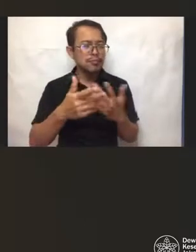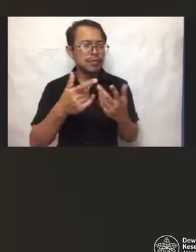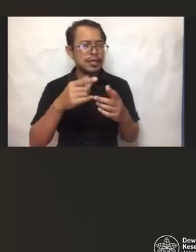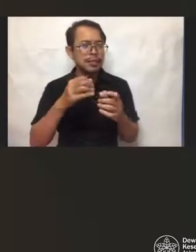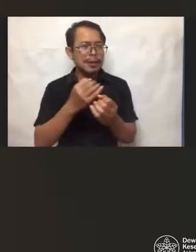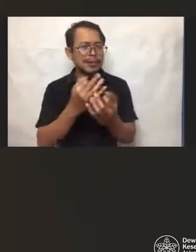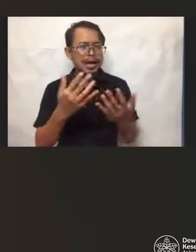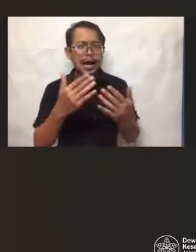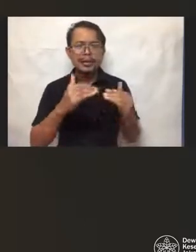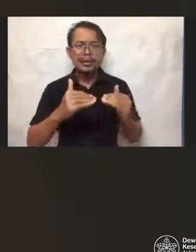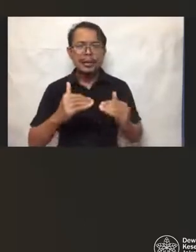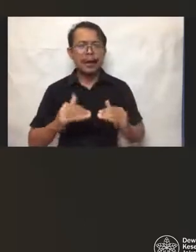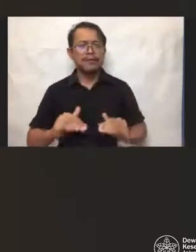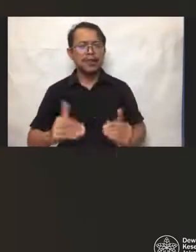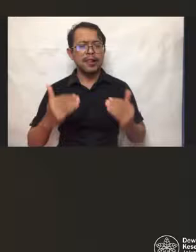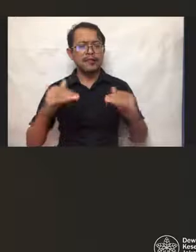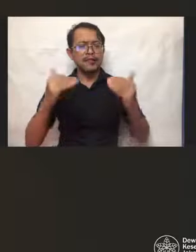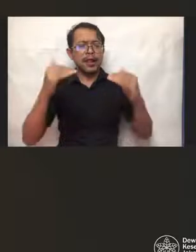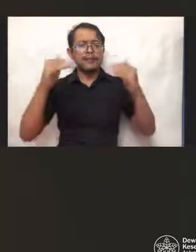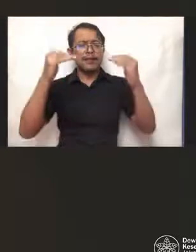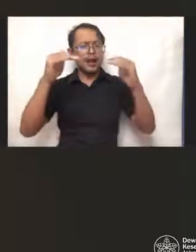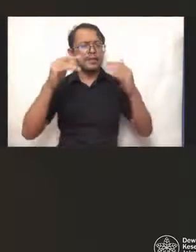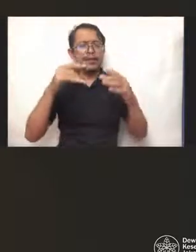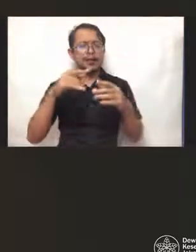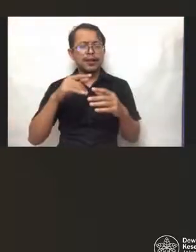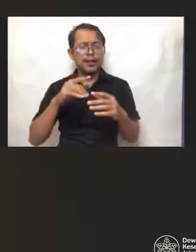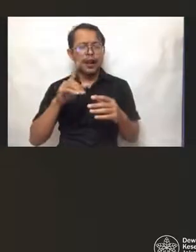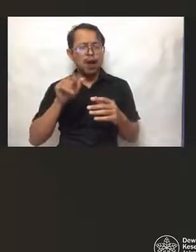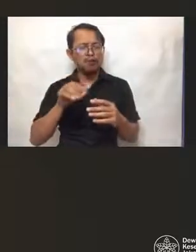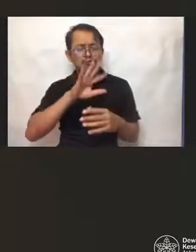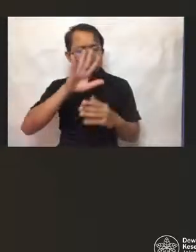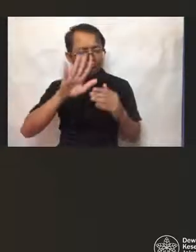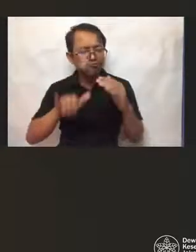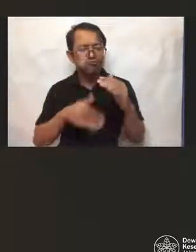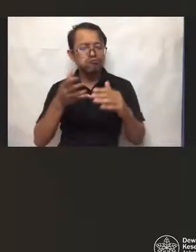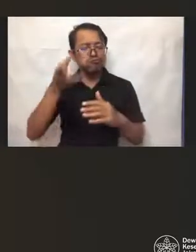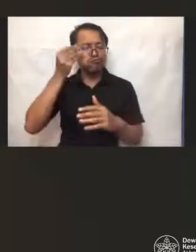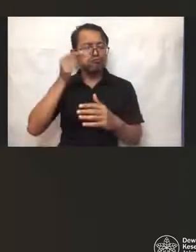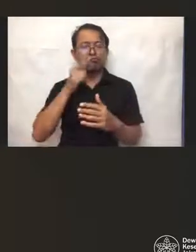tingkatan, dari level bawah sampai level atas. Terakhir,